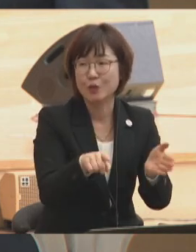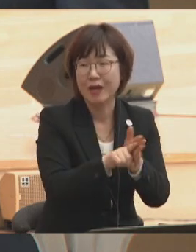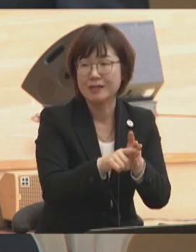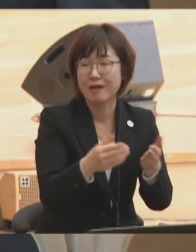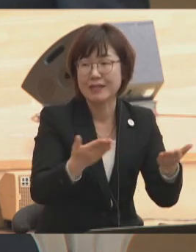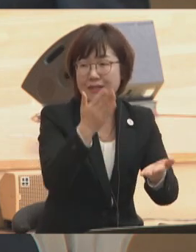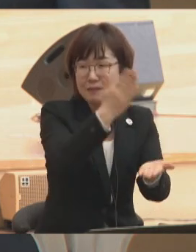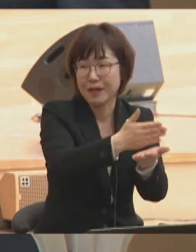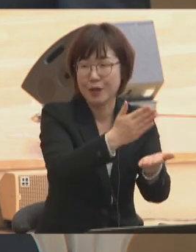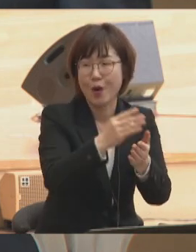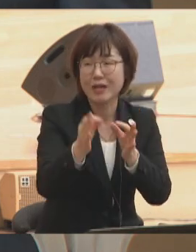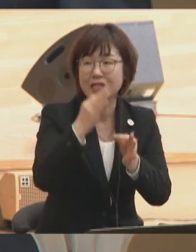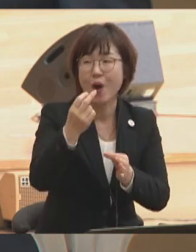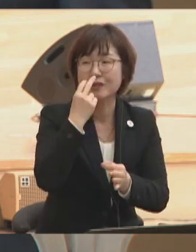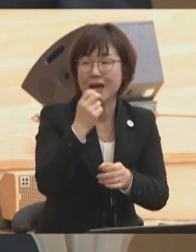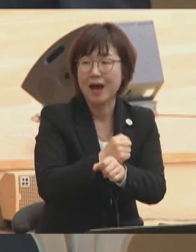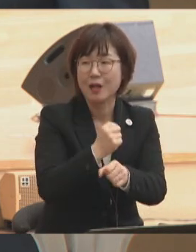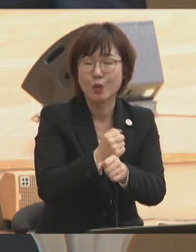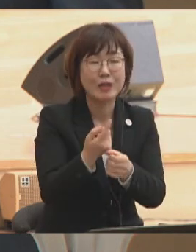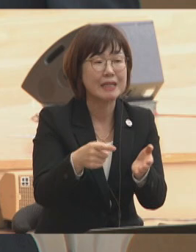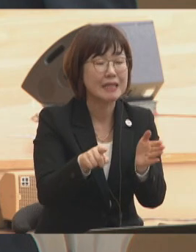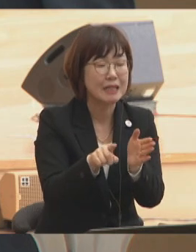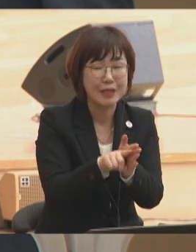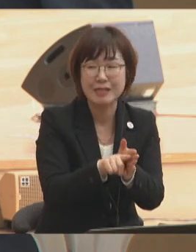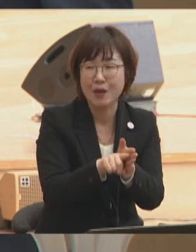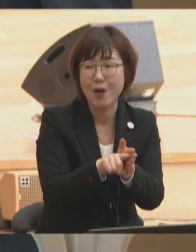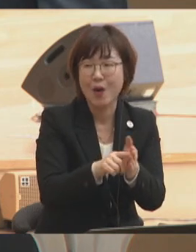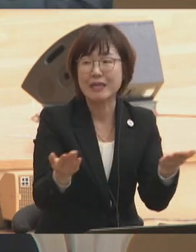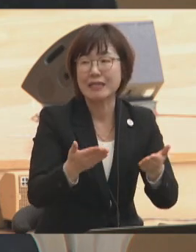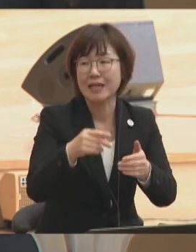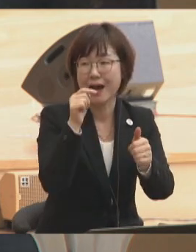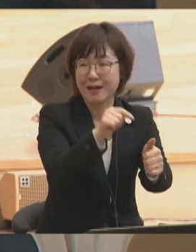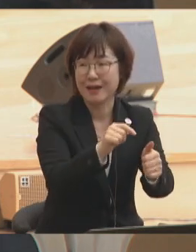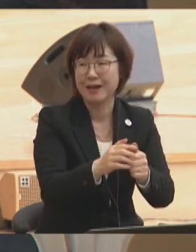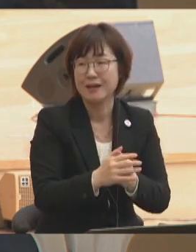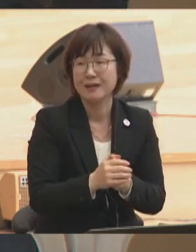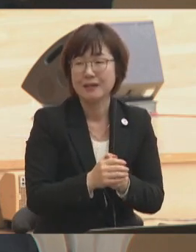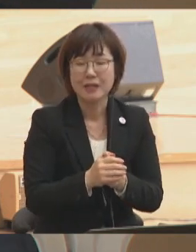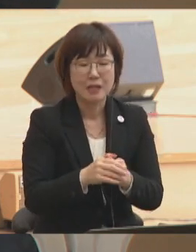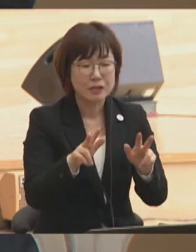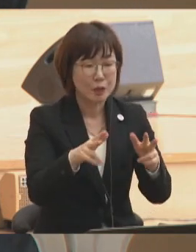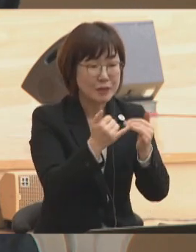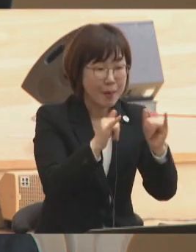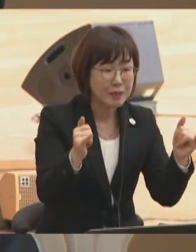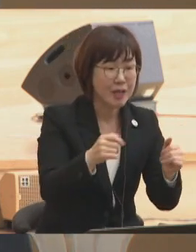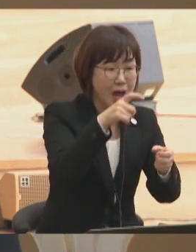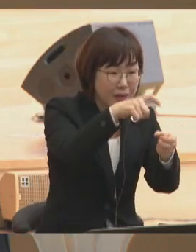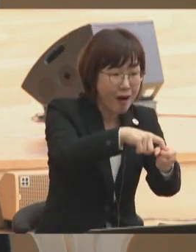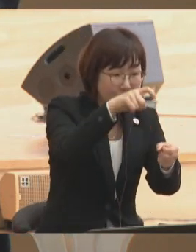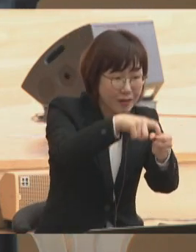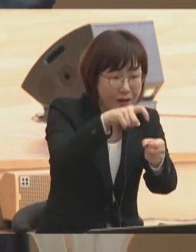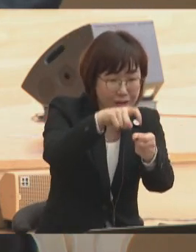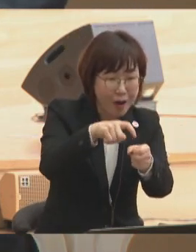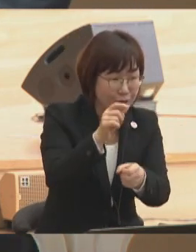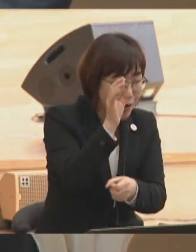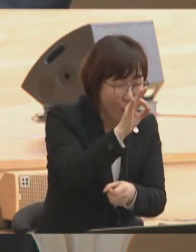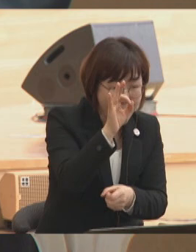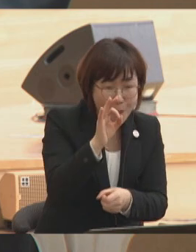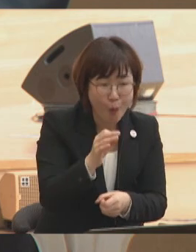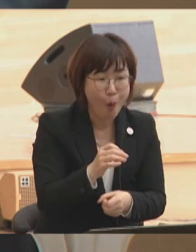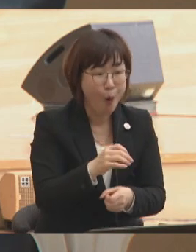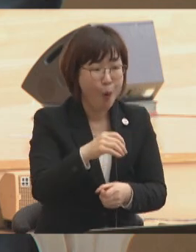일하지 말고 영생하도록 있는 양식을 위하여 하라. 지금 사람들은 우와 떡 뭐 그런